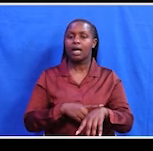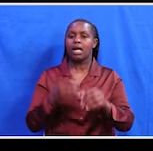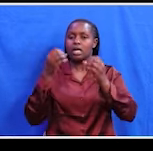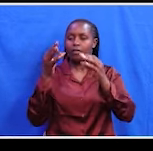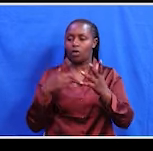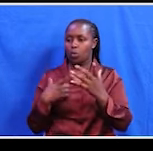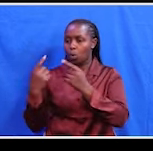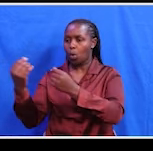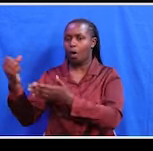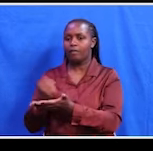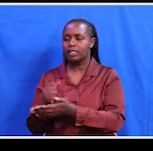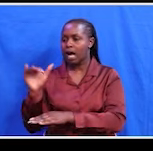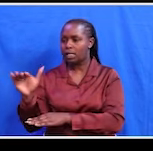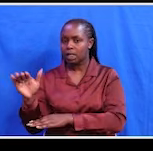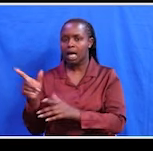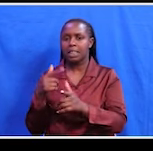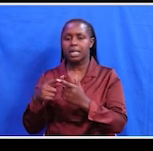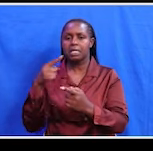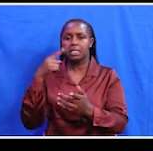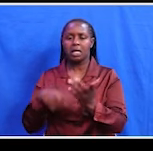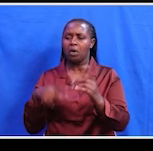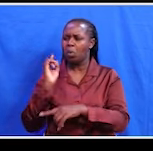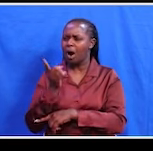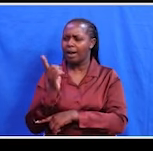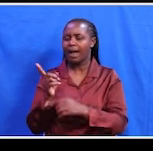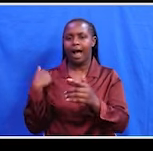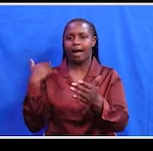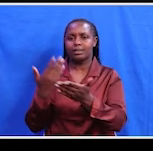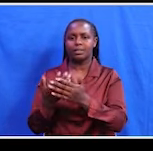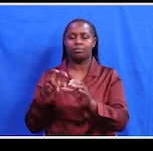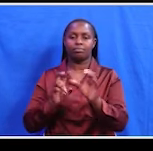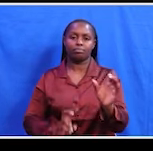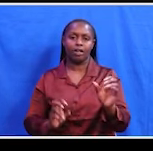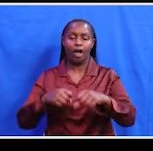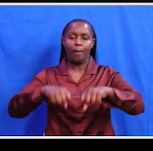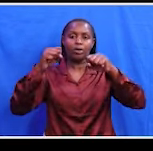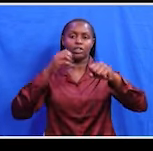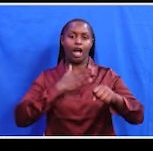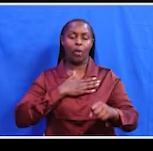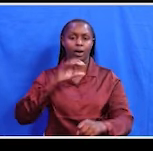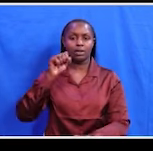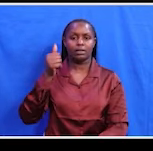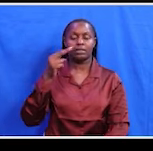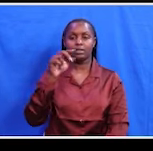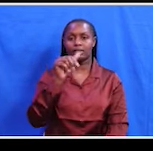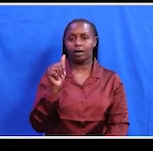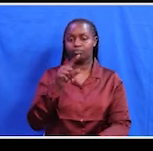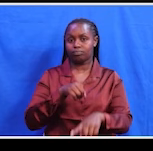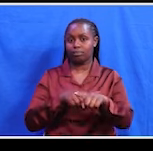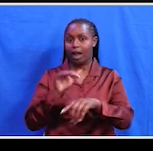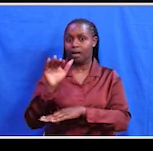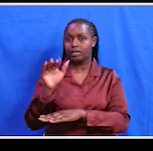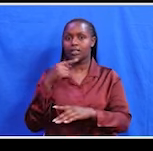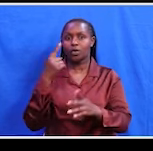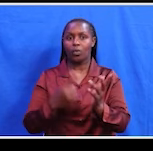hapo na mbona utakuliwa na mnyama. So our boss Mr. Sanga akiingia alitutisha na mnyama, akasema